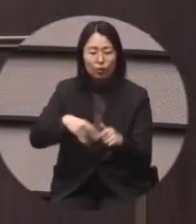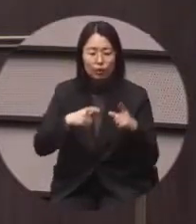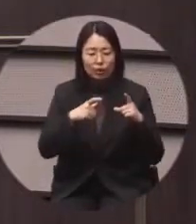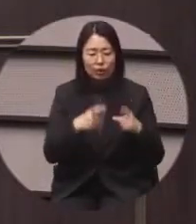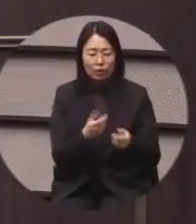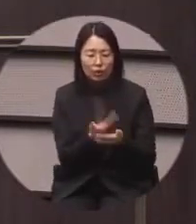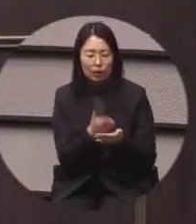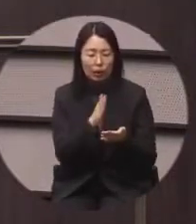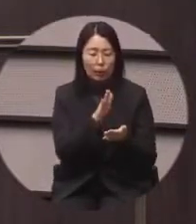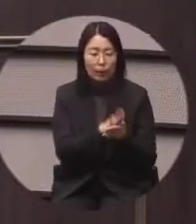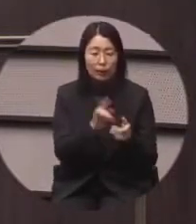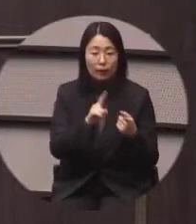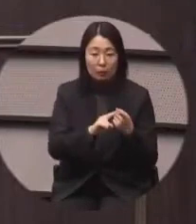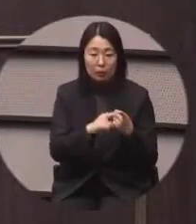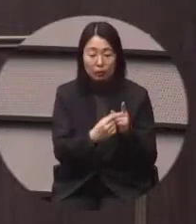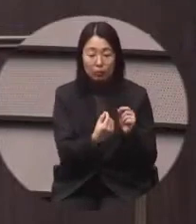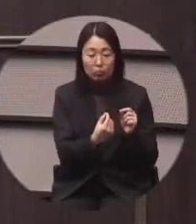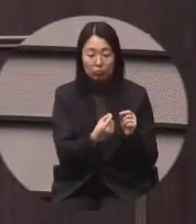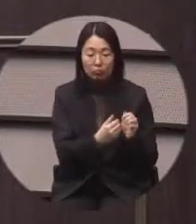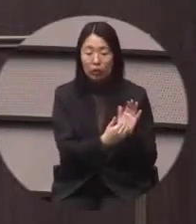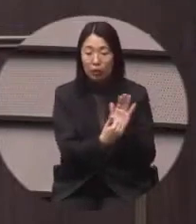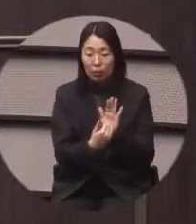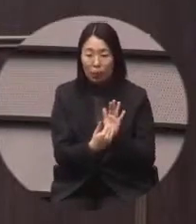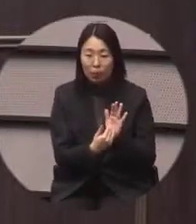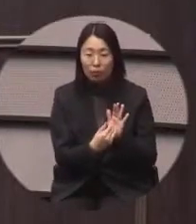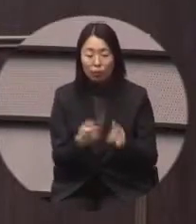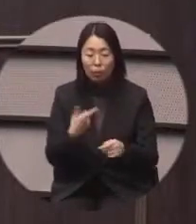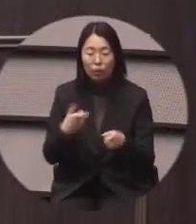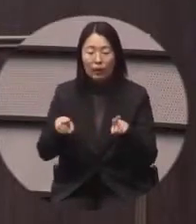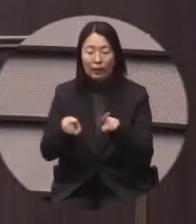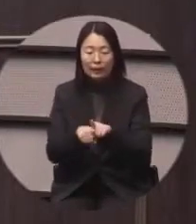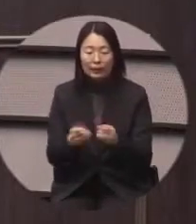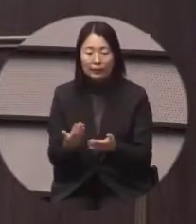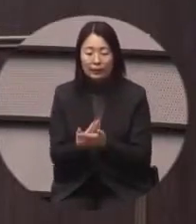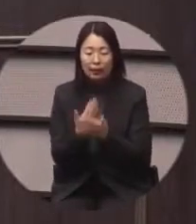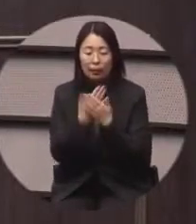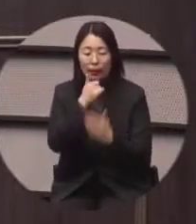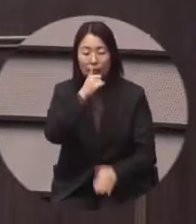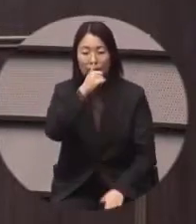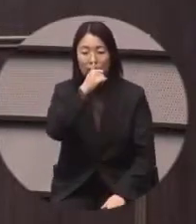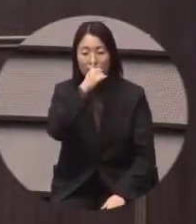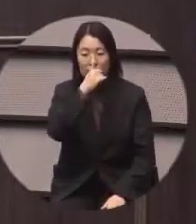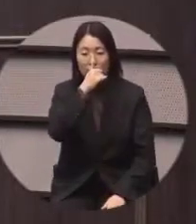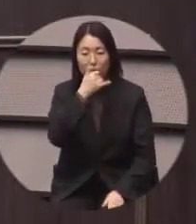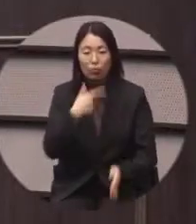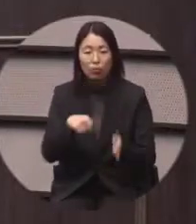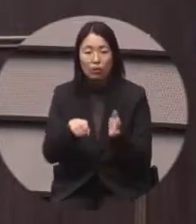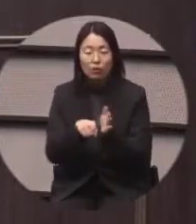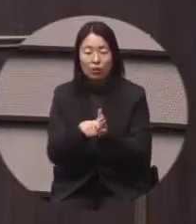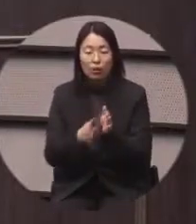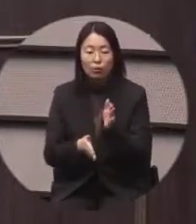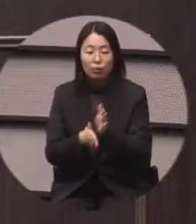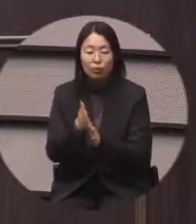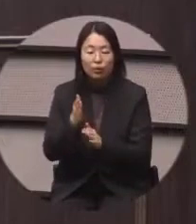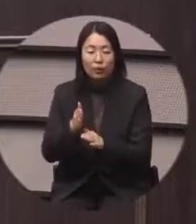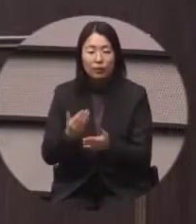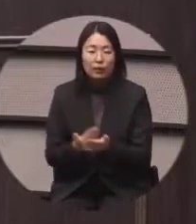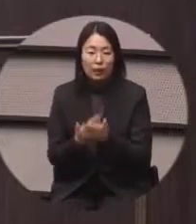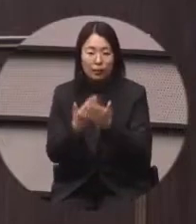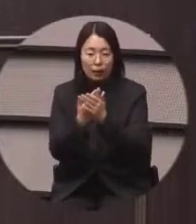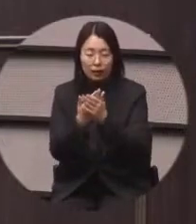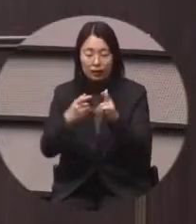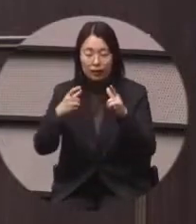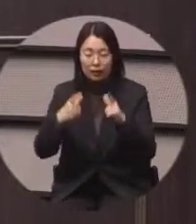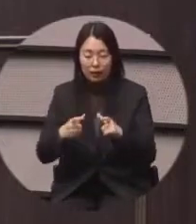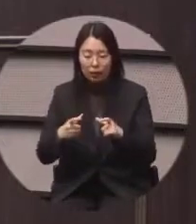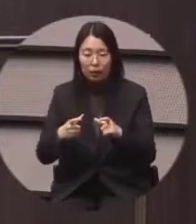주변지역 개발 압력에 대응하고 배후지역의 체계적인 개발 및 계획적인 입지 유도를 위해 도시개발구역 지정 및